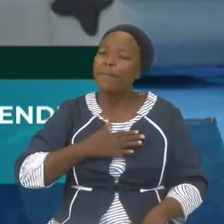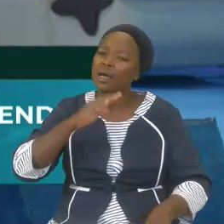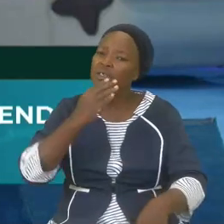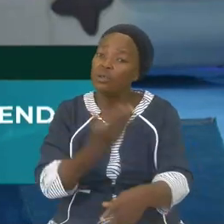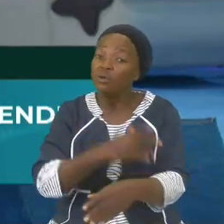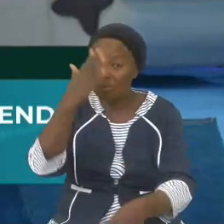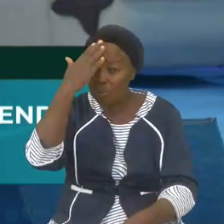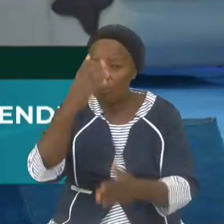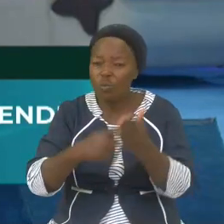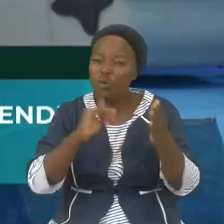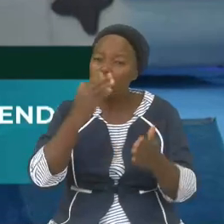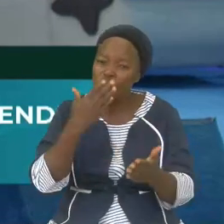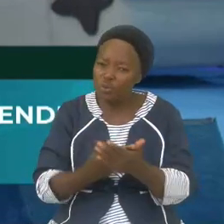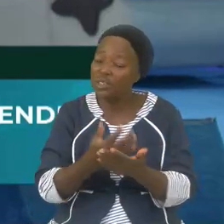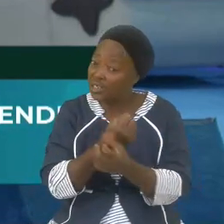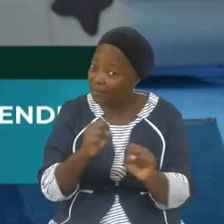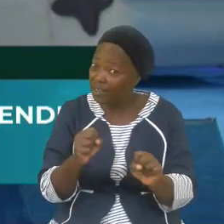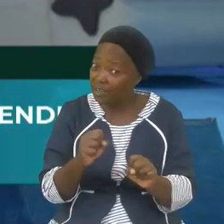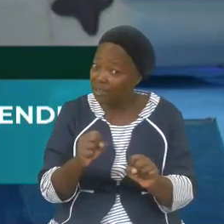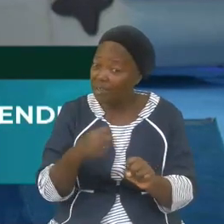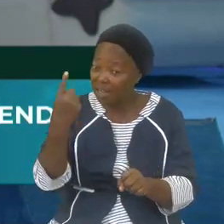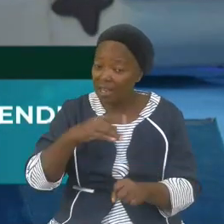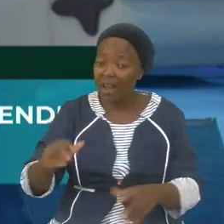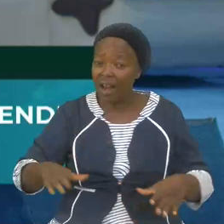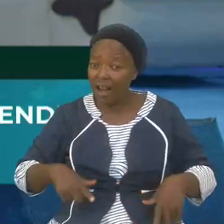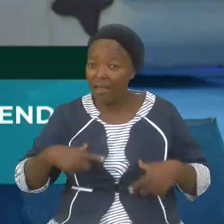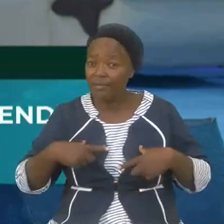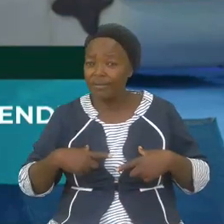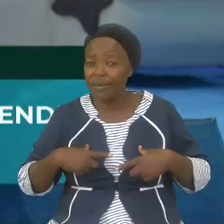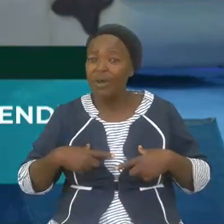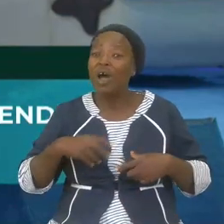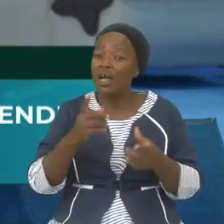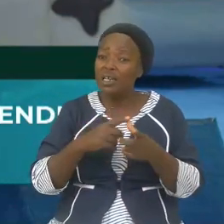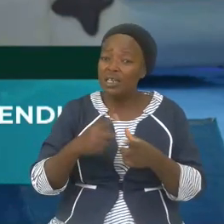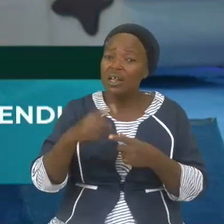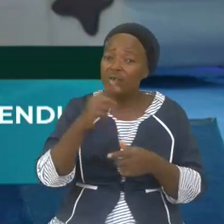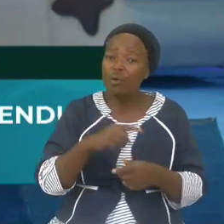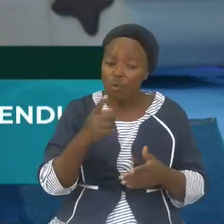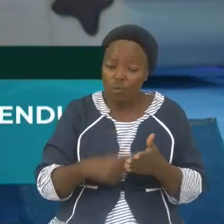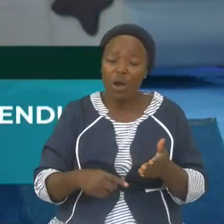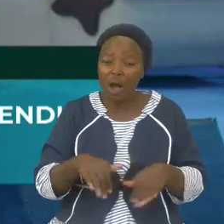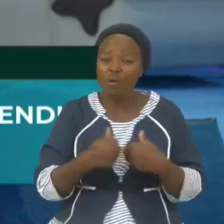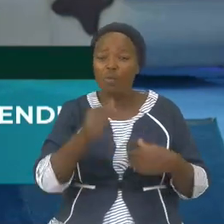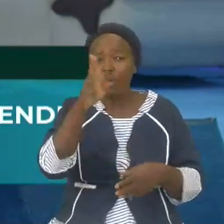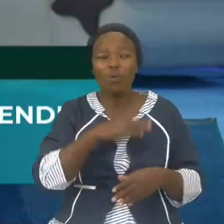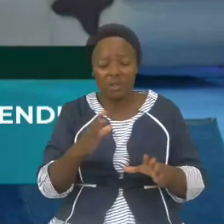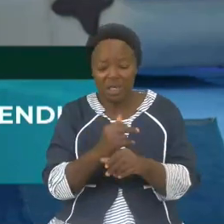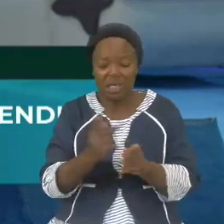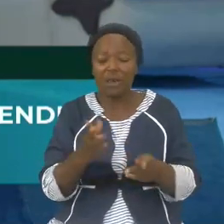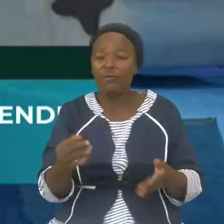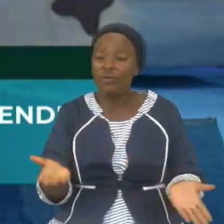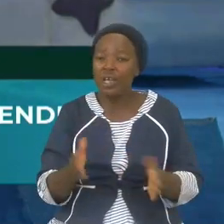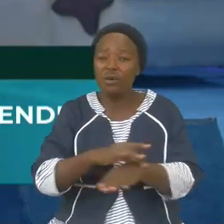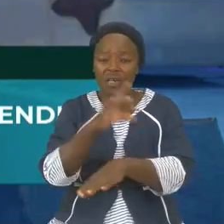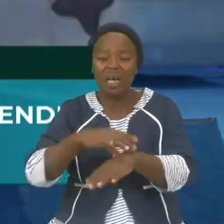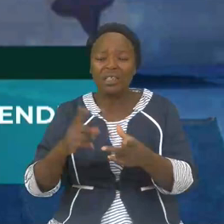fils, tu sais ce qui est bon, le salut, la vie éternelle. Tu sais comment Dieu va prendre soin